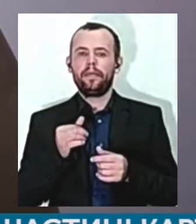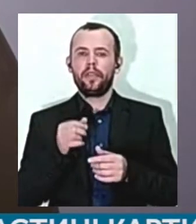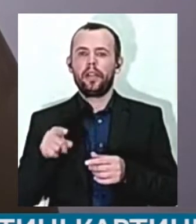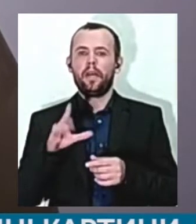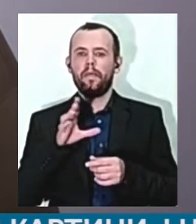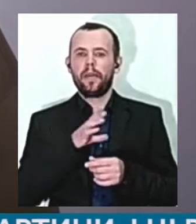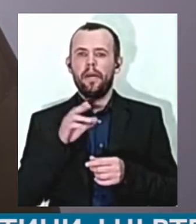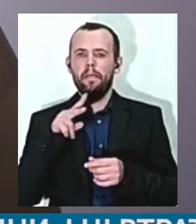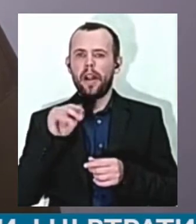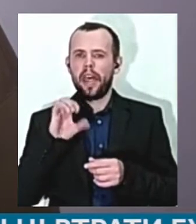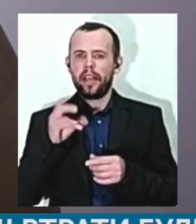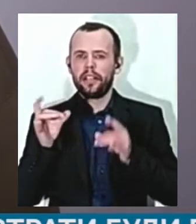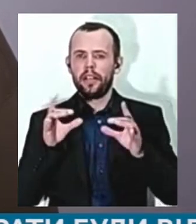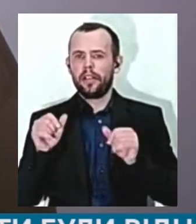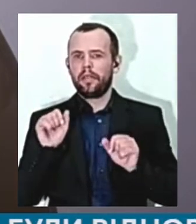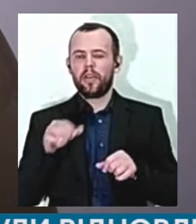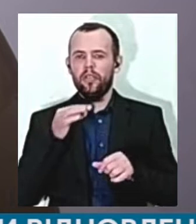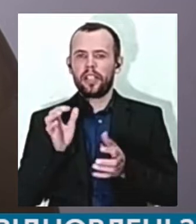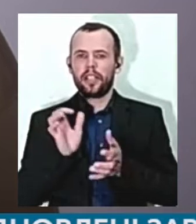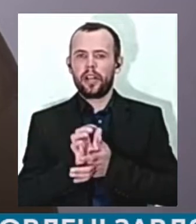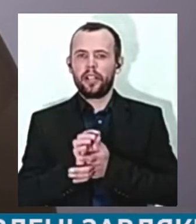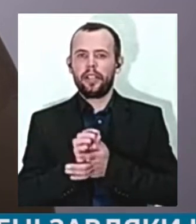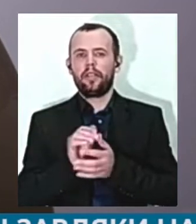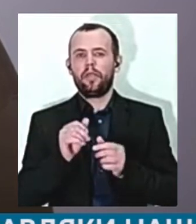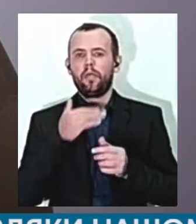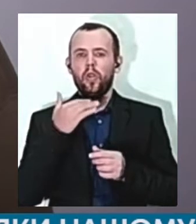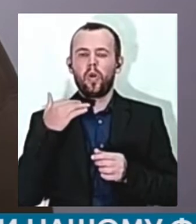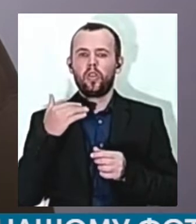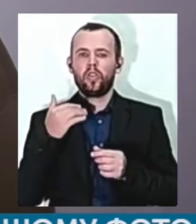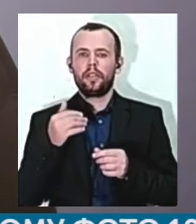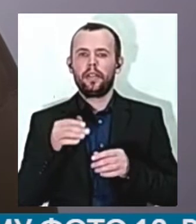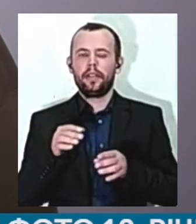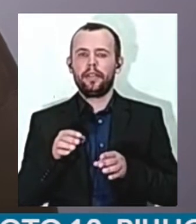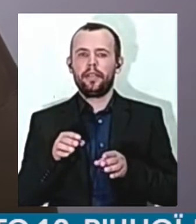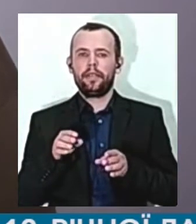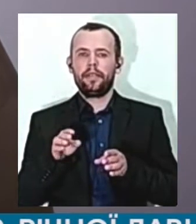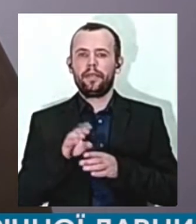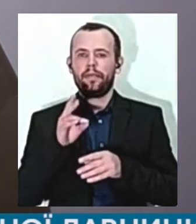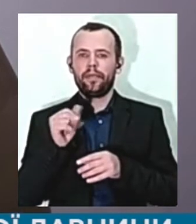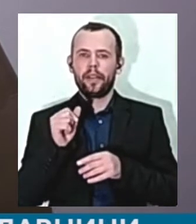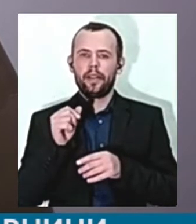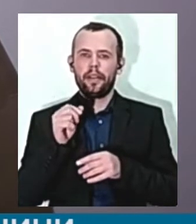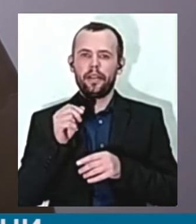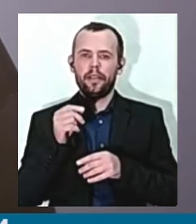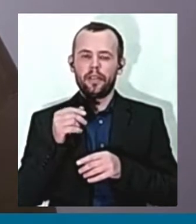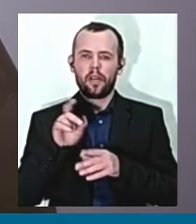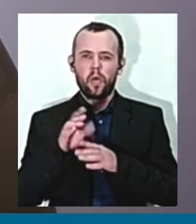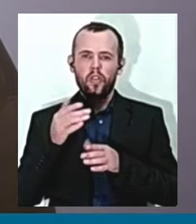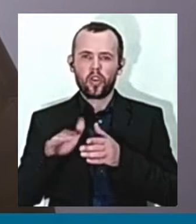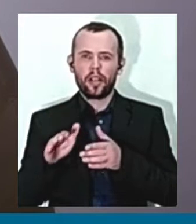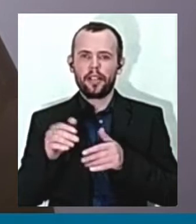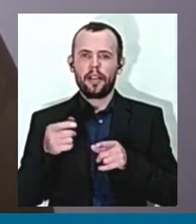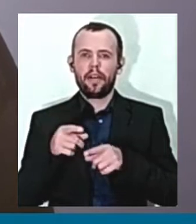множество загрязнений, множество потерь і на фронтальній частині картини. І от ці потери